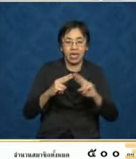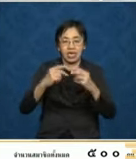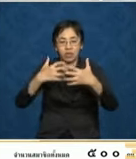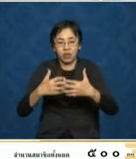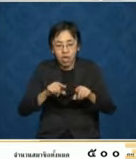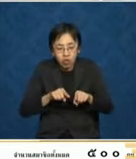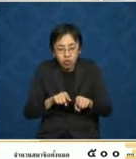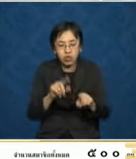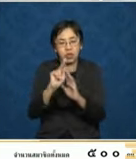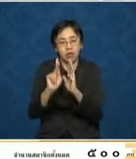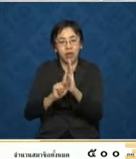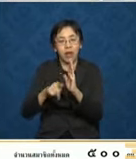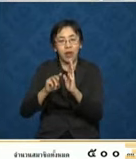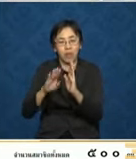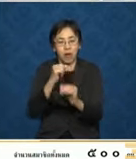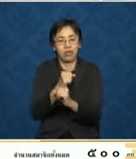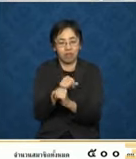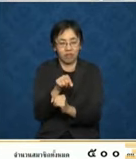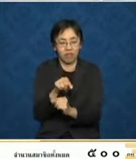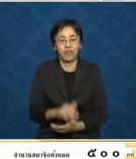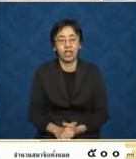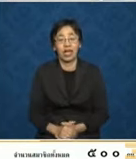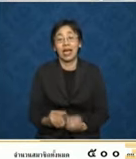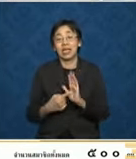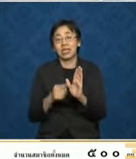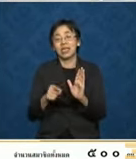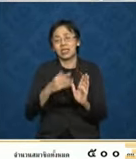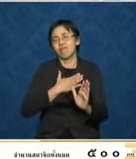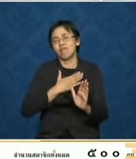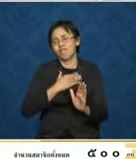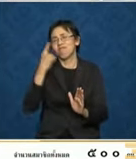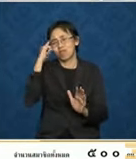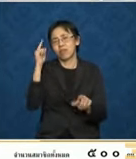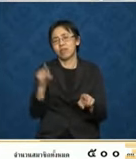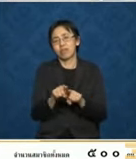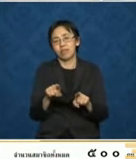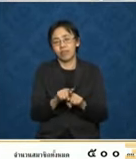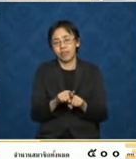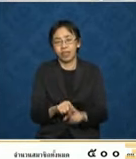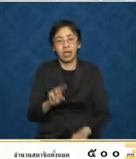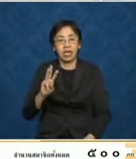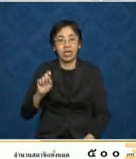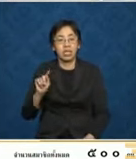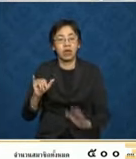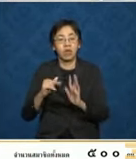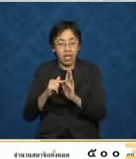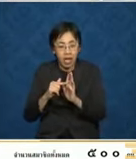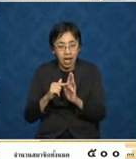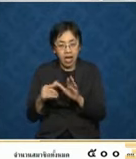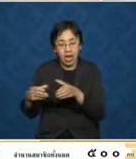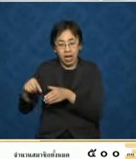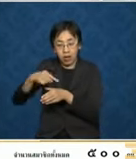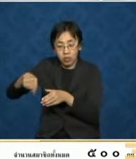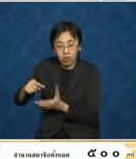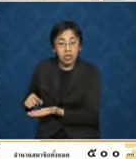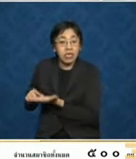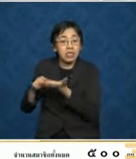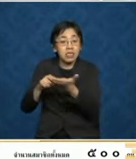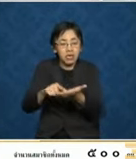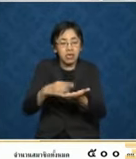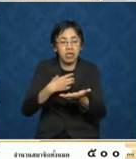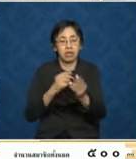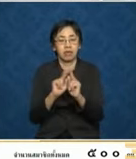ยกร่างพรบตรงนี้ขึ้นมาก็ในยติตรงนี้นะครับเห็นด้วยครับที่ทางท่านวิยาแก้วพระใดและคณะนะครับจะได้ยื่นยติในการตั้งกร